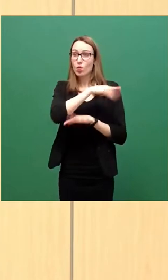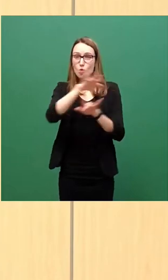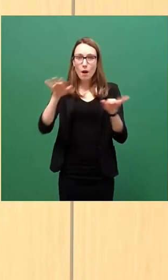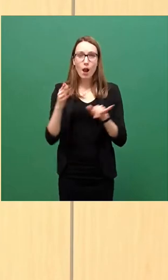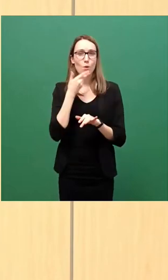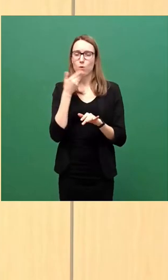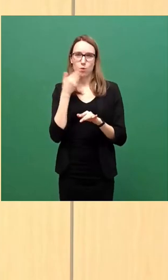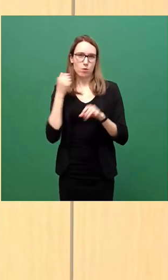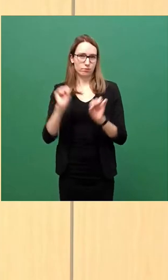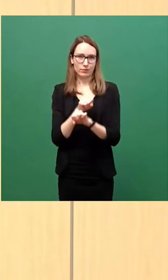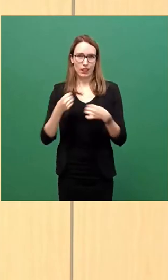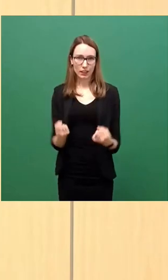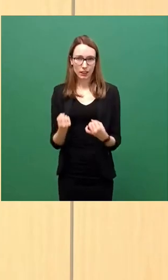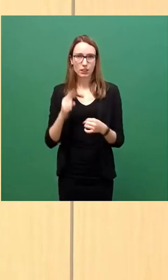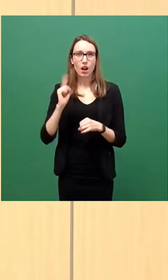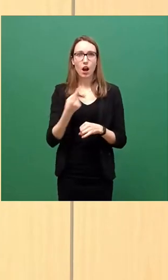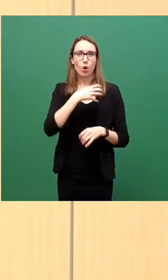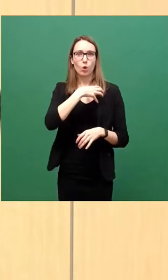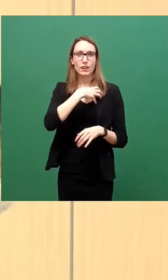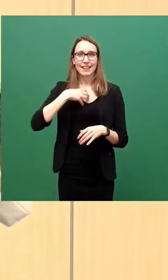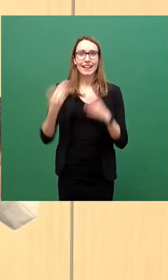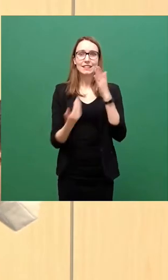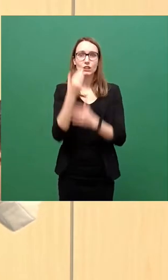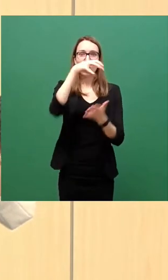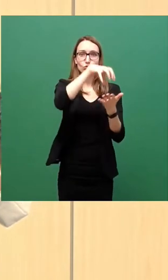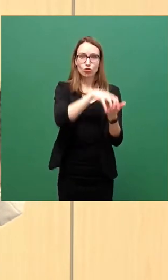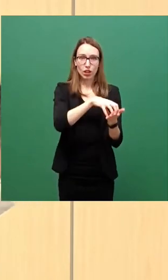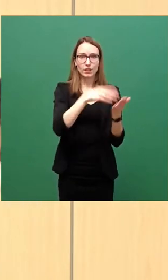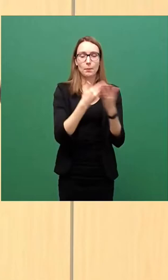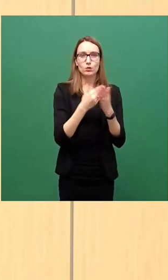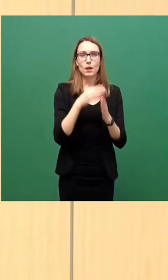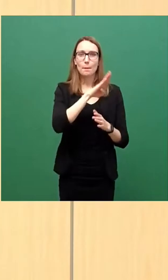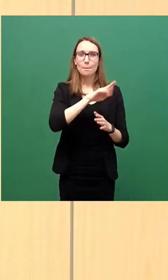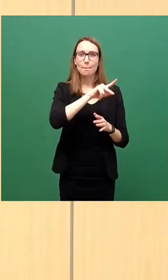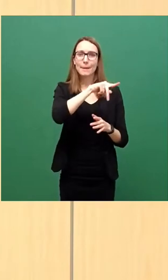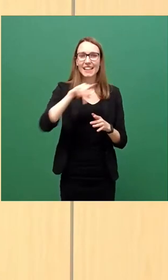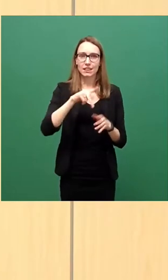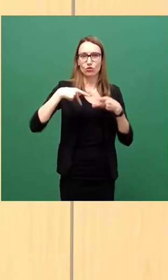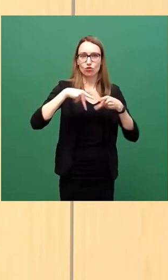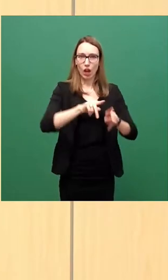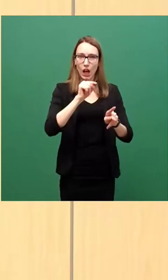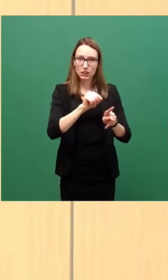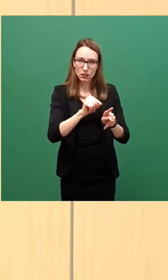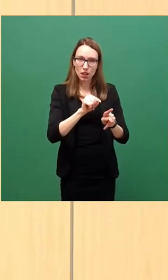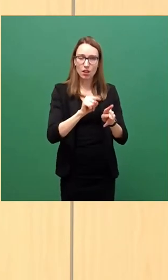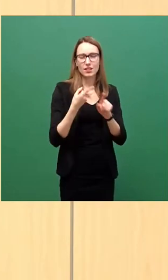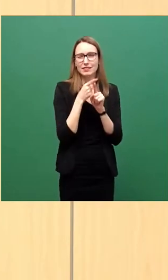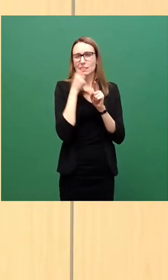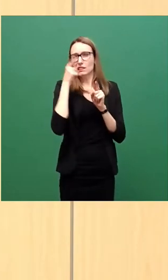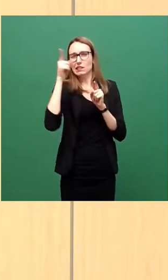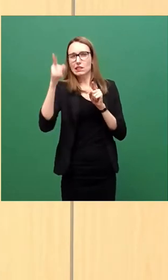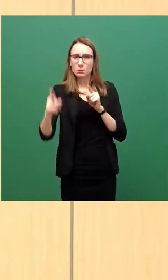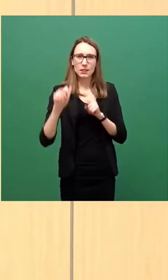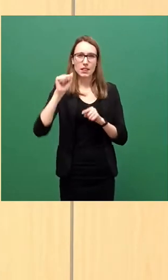übrigens auch Gebiete der Dresdner Neustadt. Wenn Sie in der Priesnitzstraße wohnen, dann haben Sie sehr, sehr weit bis zum Albertplatz oder